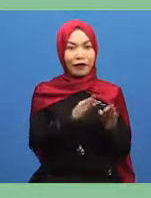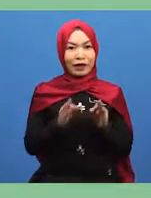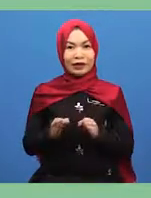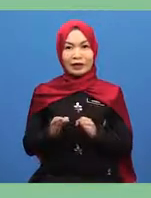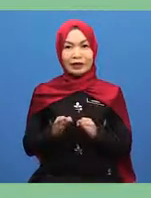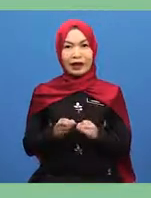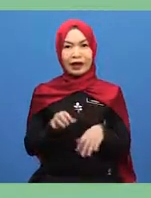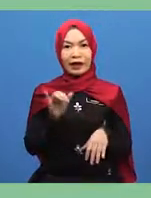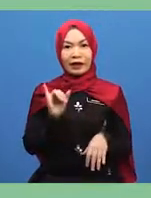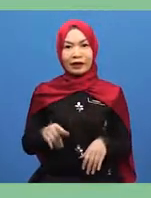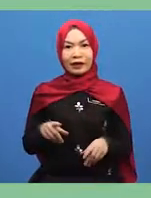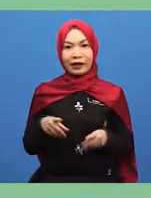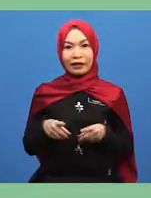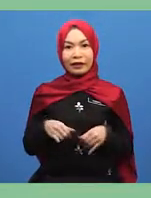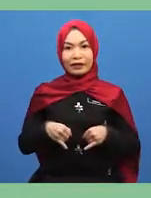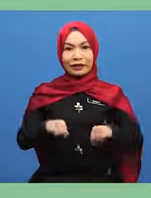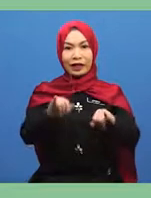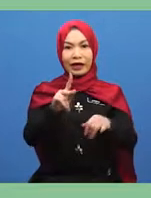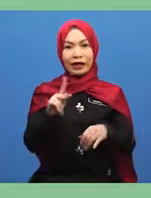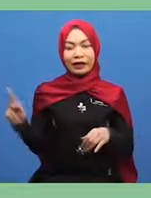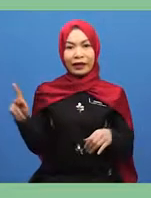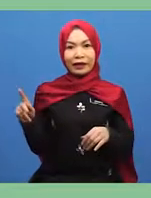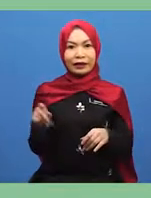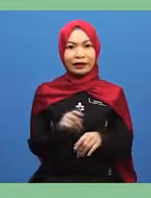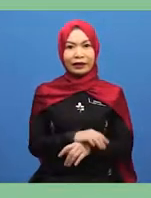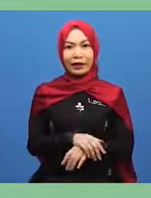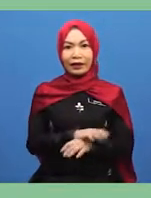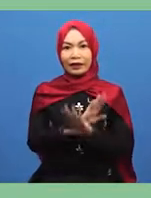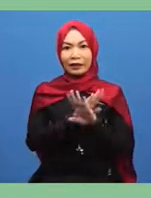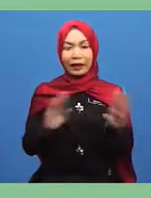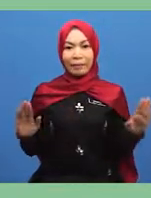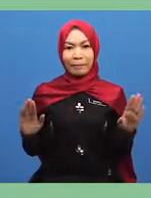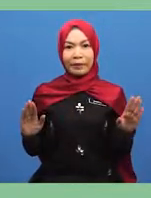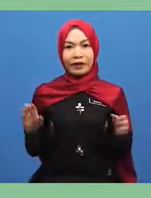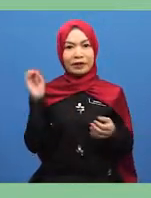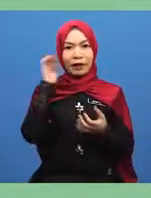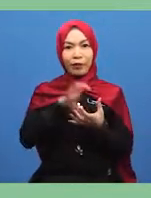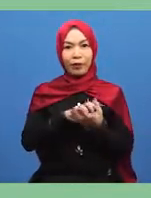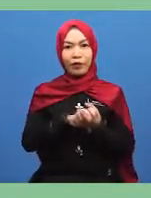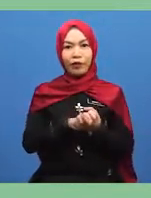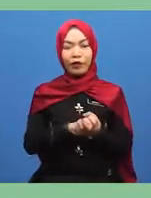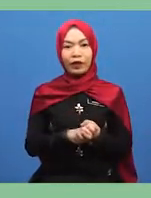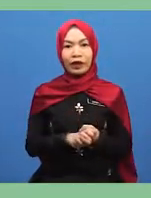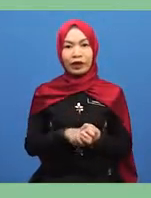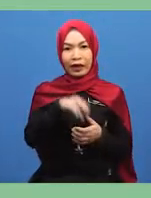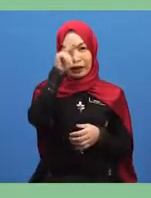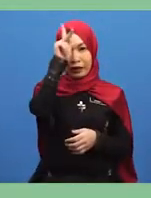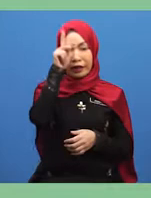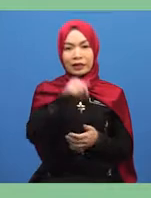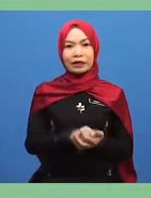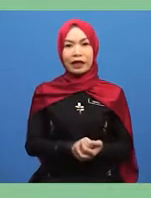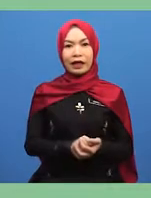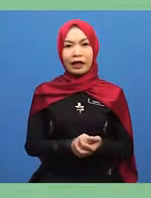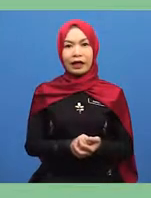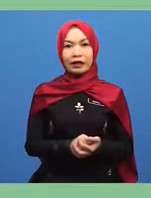beroperasi secara bebas tanpa campur tangan kerajaan. Pasaran ini terdiri daripada dua golongan iaitu golongan